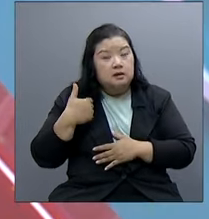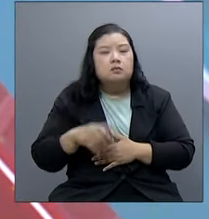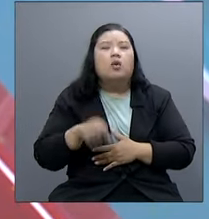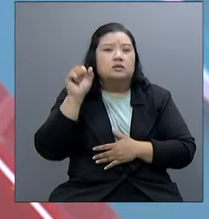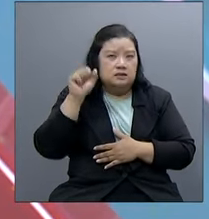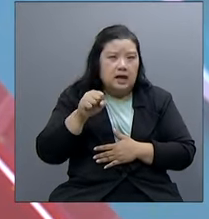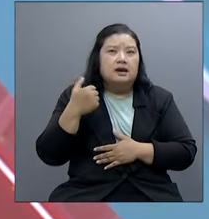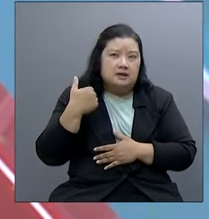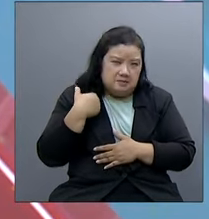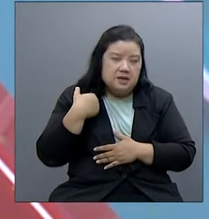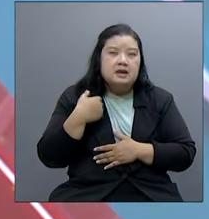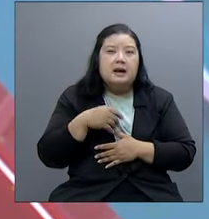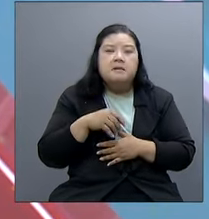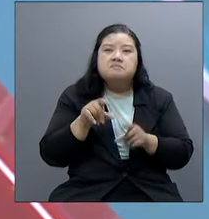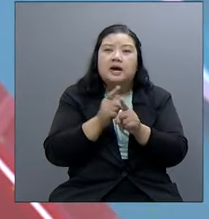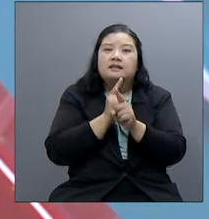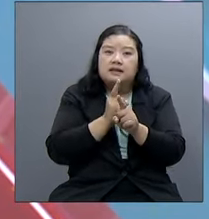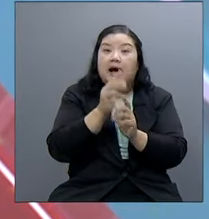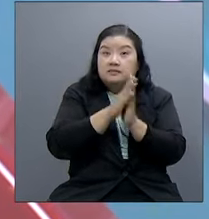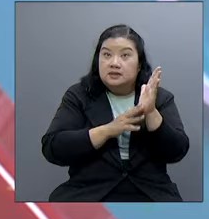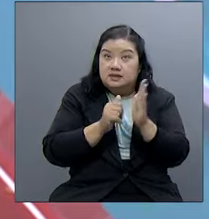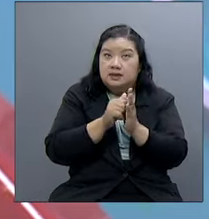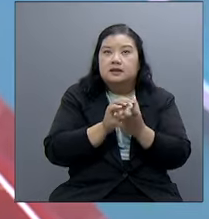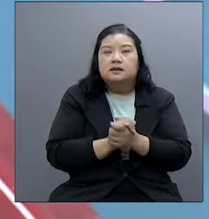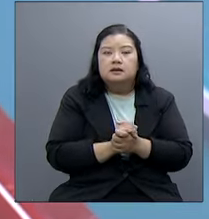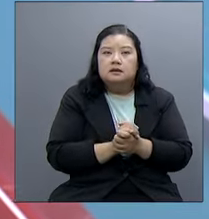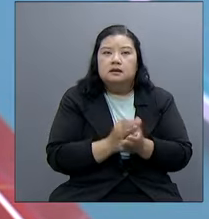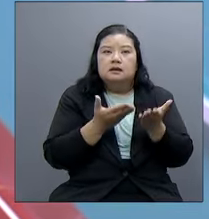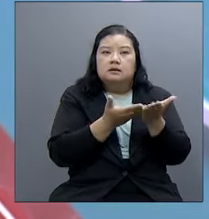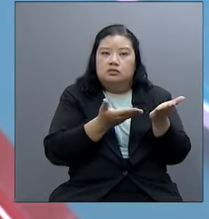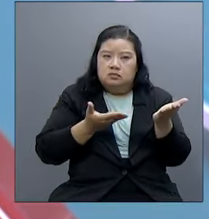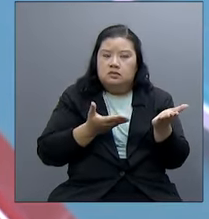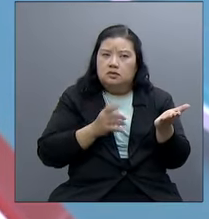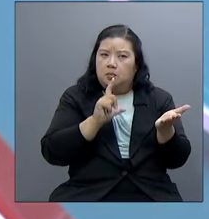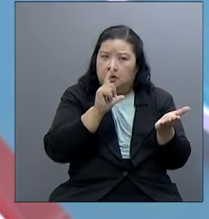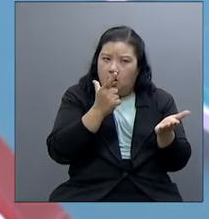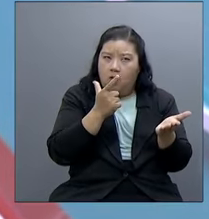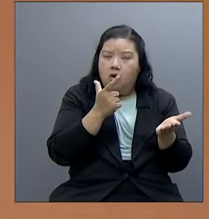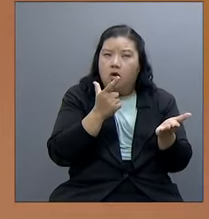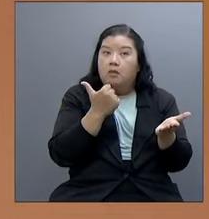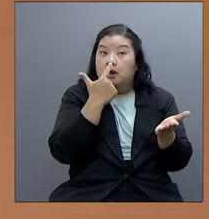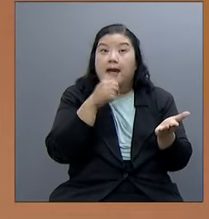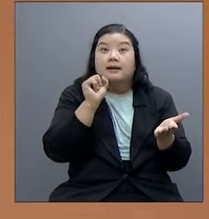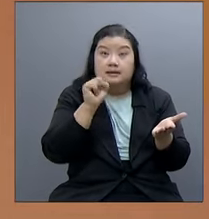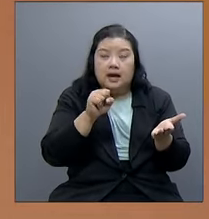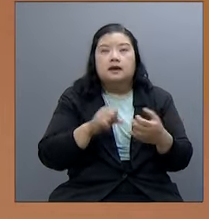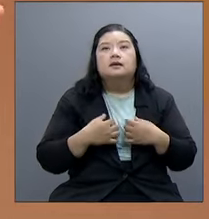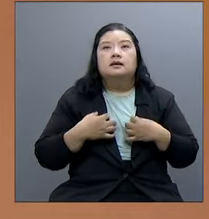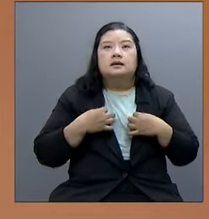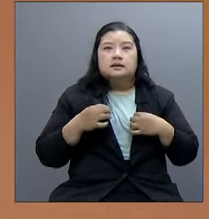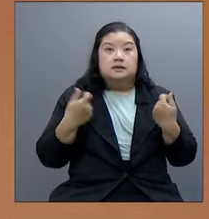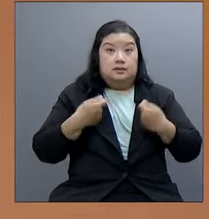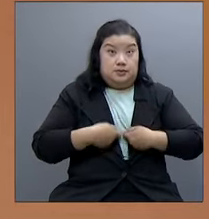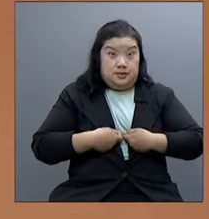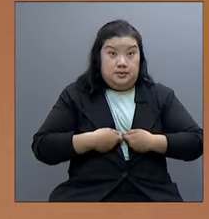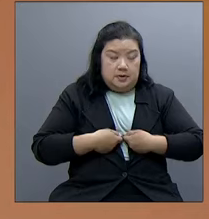Factory trafficน อช้จาก เออ ถาม โท น่ส ค isto นี่ไป หม เว เว เส เว เว